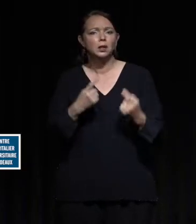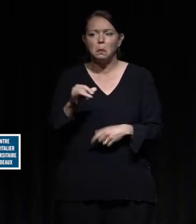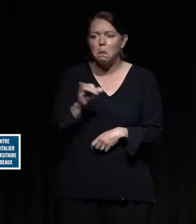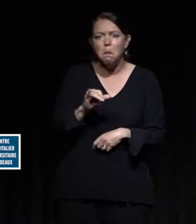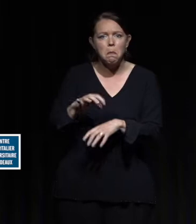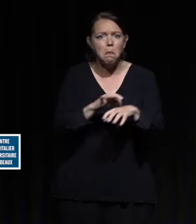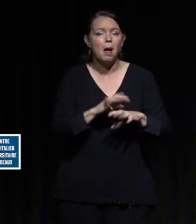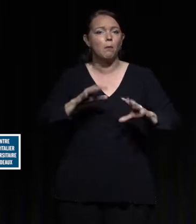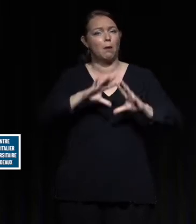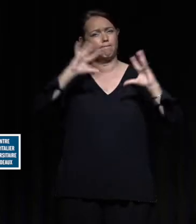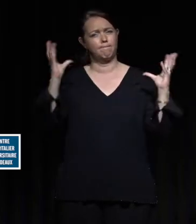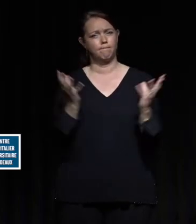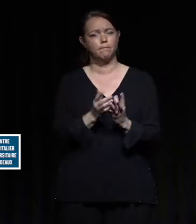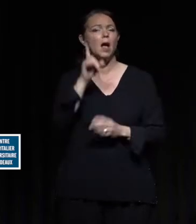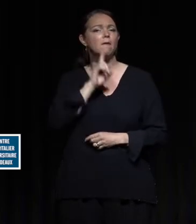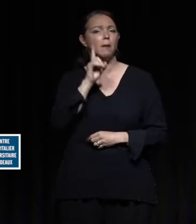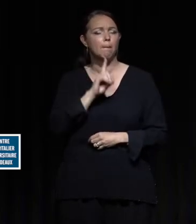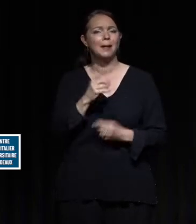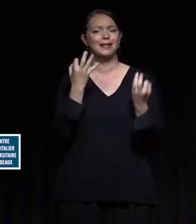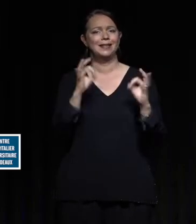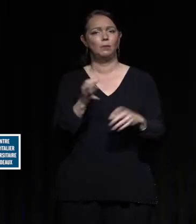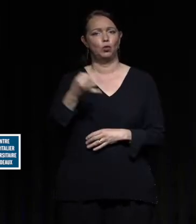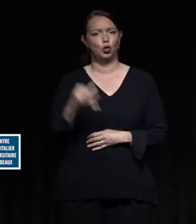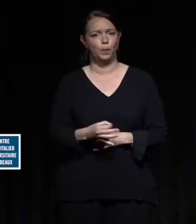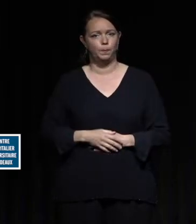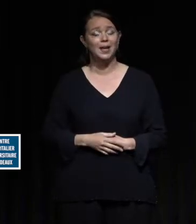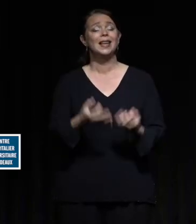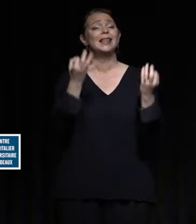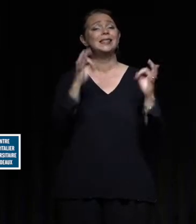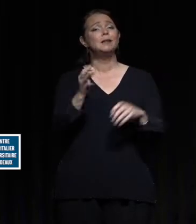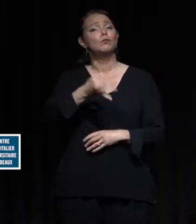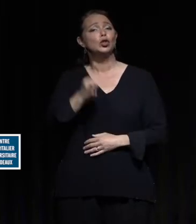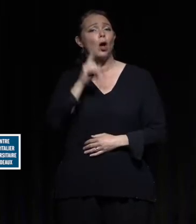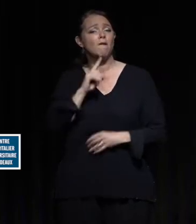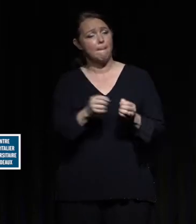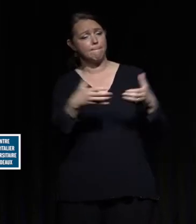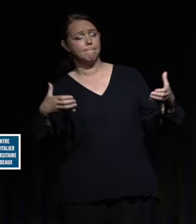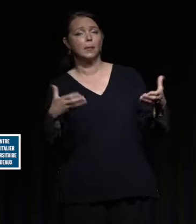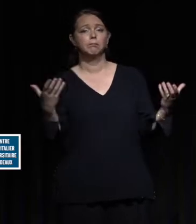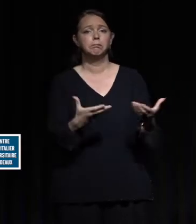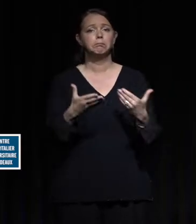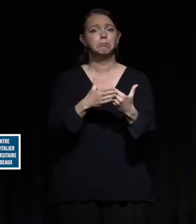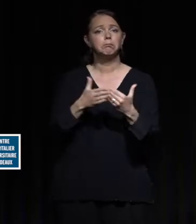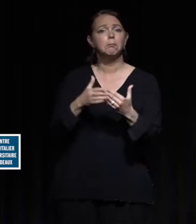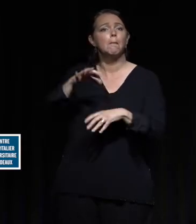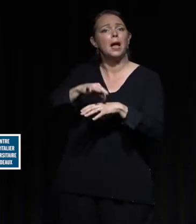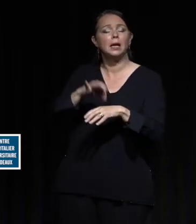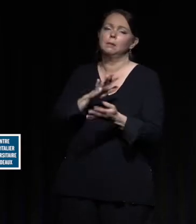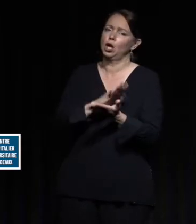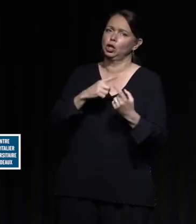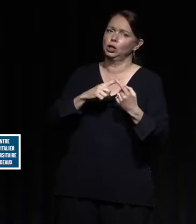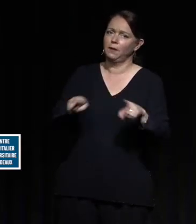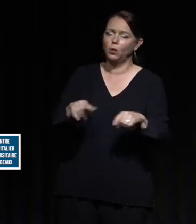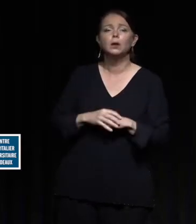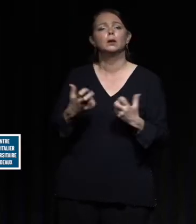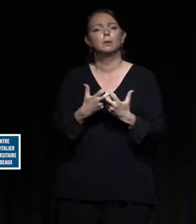correspond à 10% des femmes. Qu'est-ce que ça représente, 10% des femmes? Eh bien, qu'est-ce qu'on a comme maladie analogue? Pas du tout au même âge. On a par